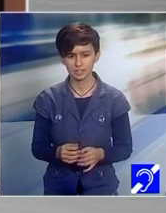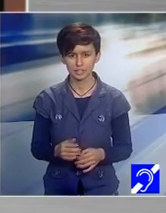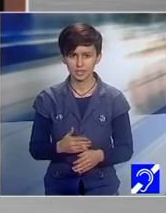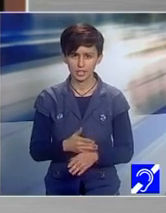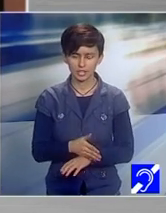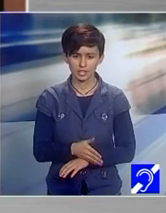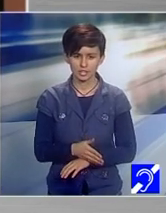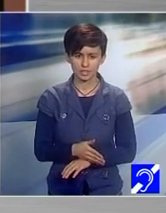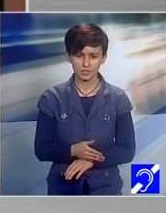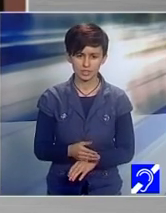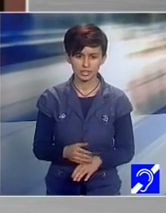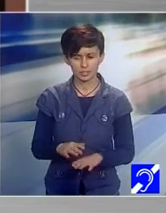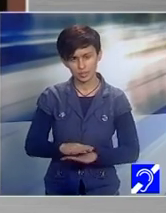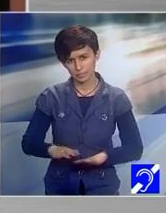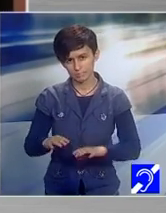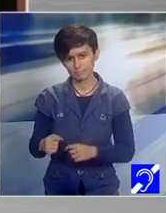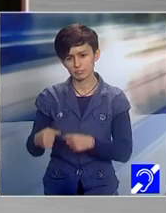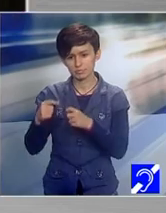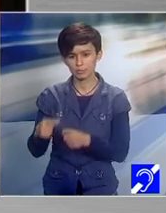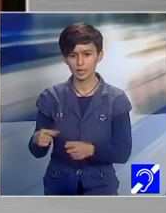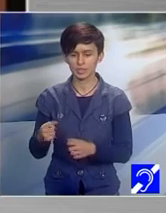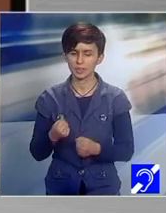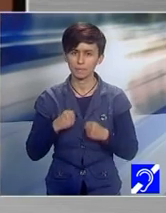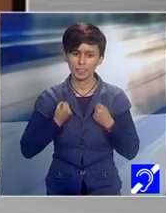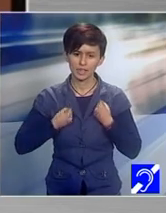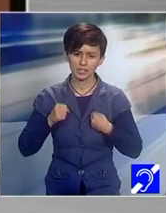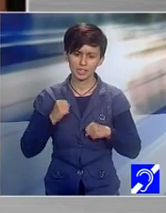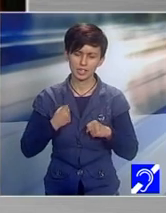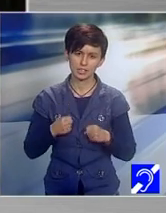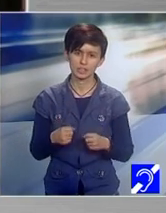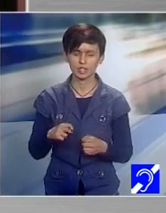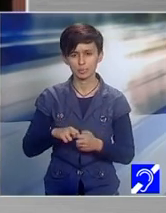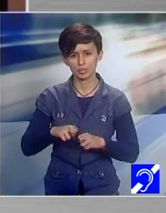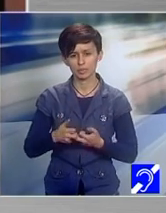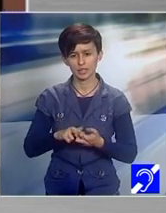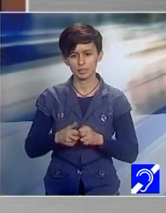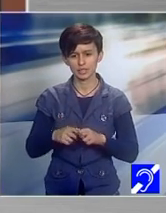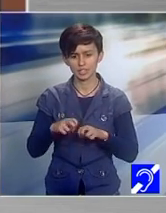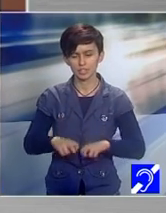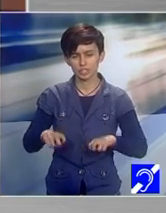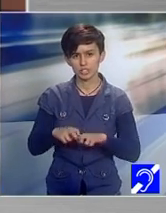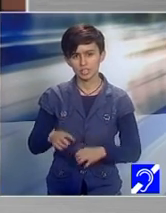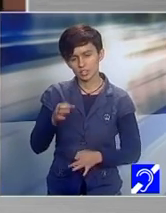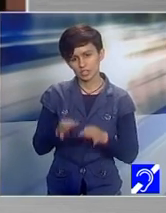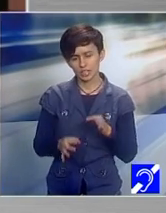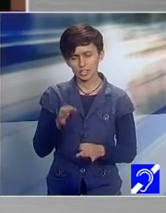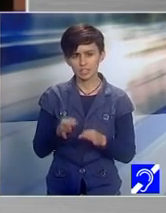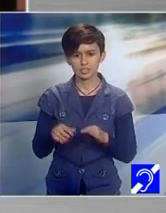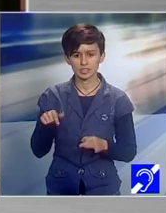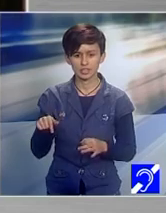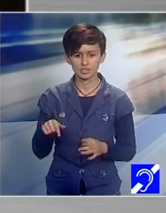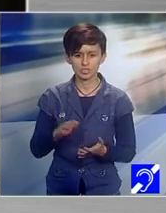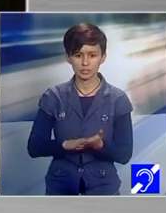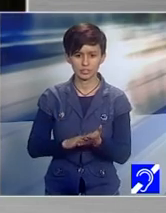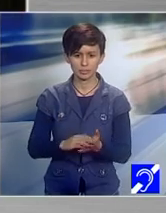intră în partea reactivă, ca să spun așa, a problemei de cercetare și de analiză a acestui gen de fapte. Nu